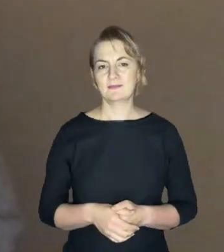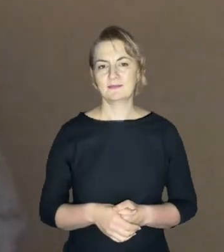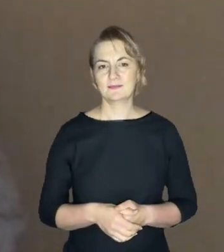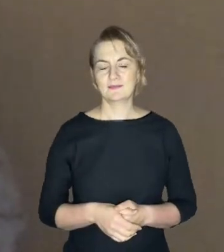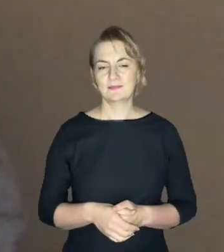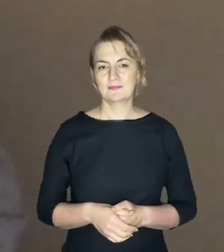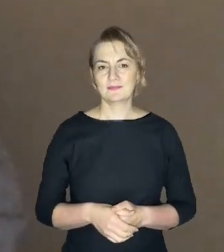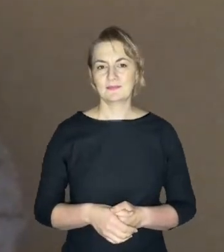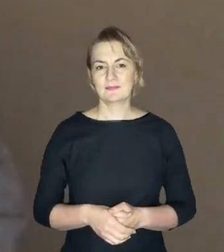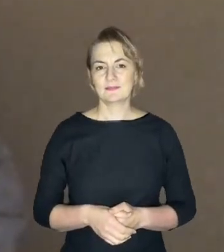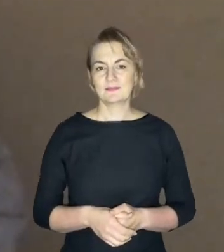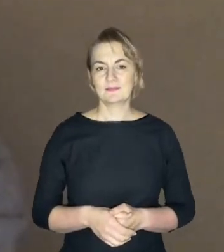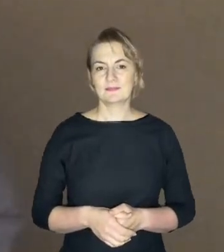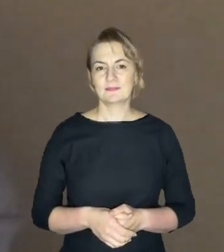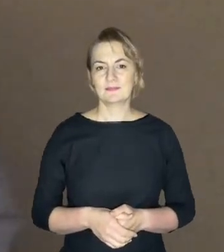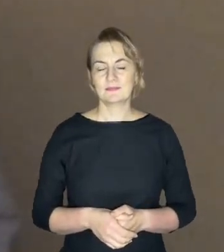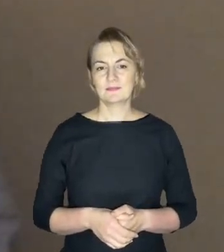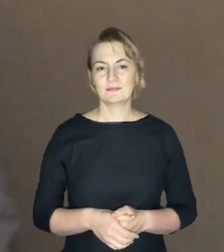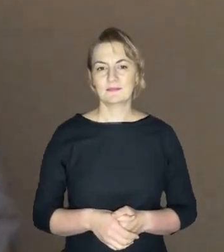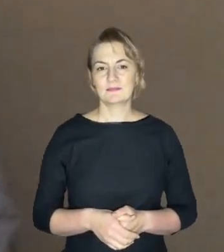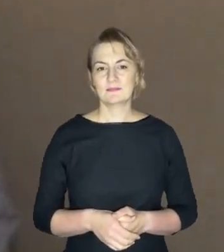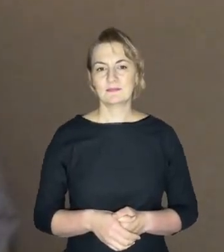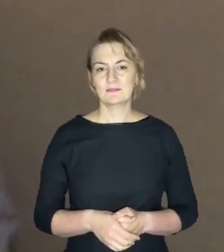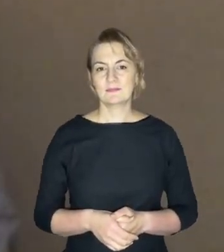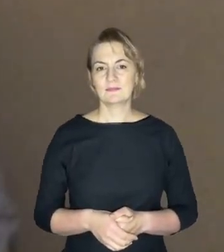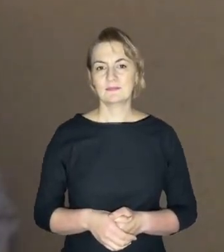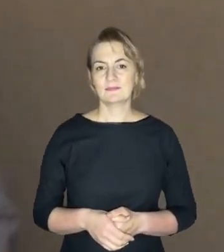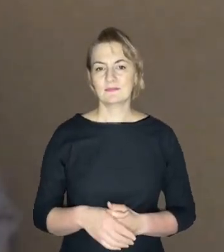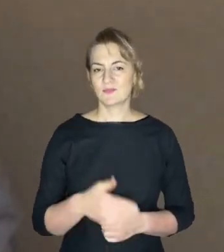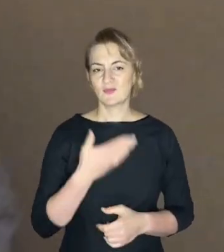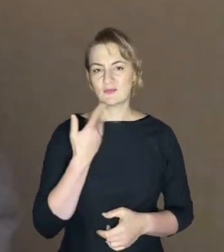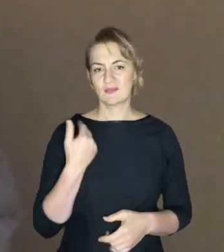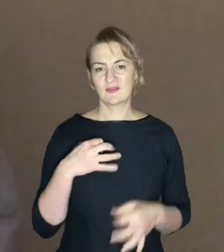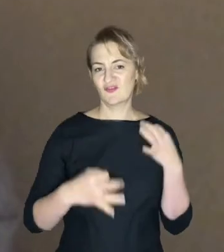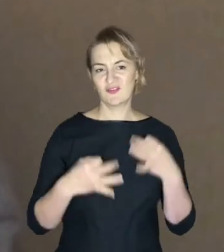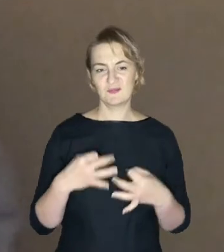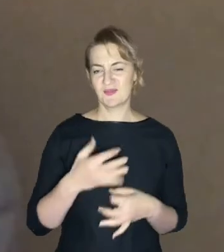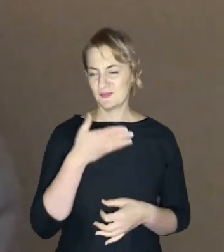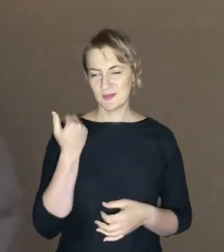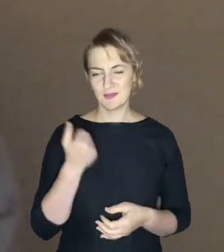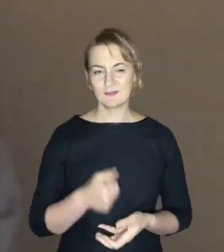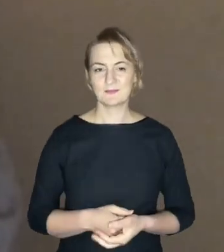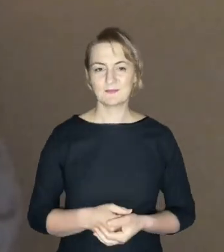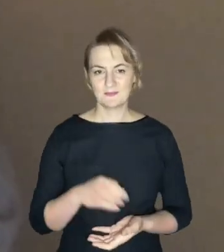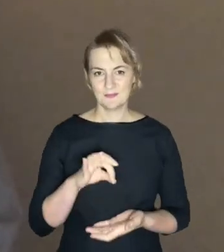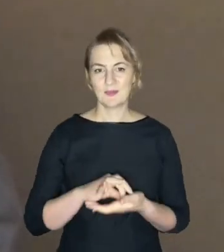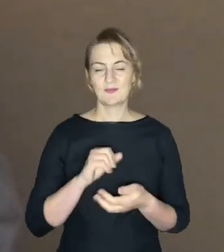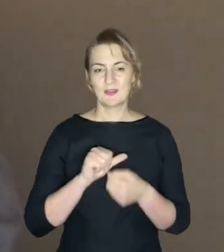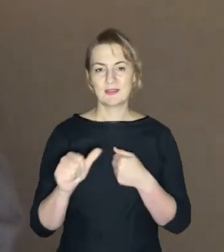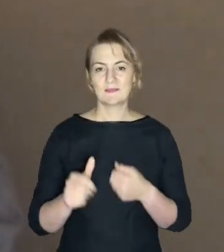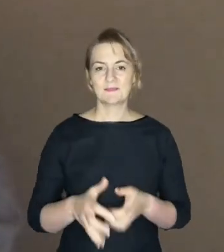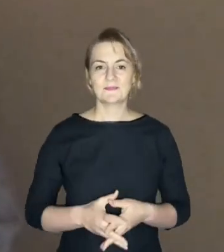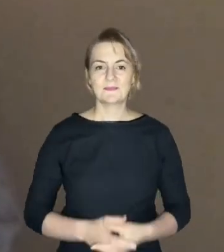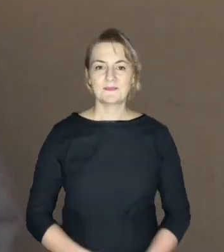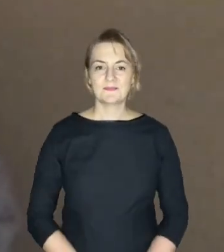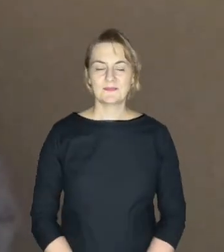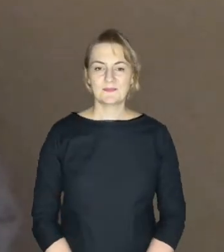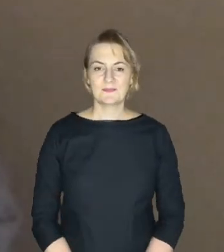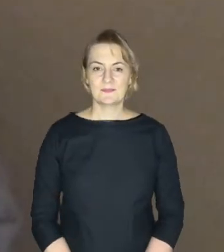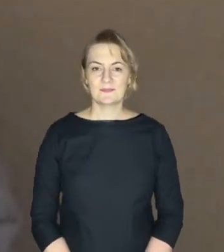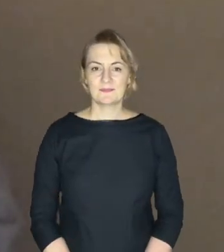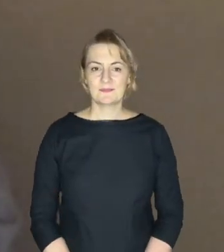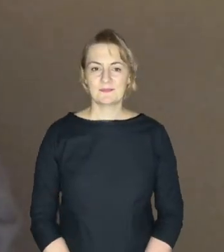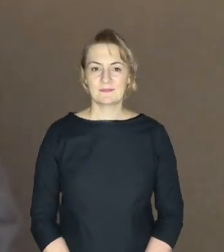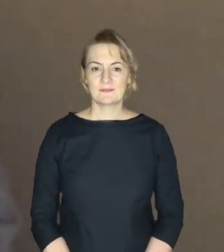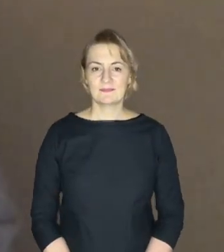I tutaj co do tego nie ma żadnej wątpliwości. Tak się rozwija. Skoro inaczej się